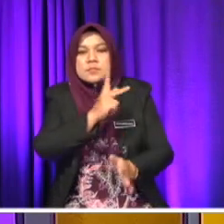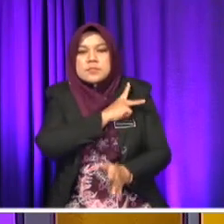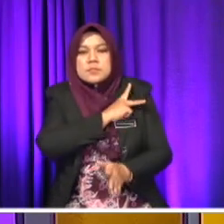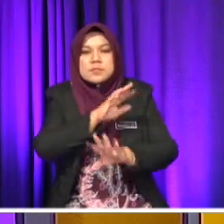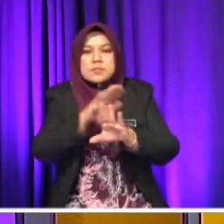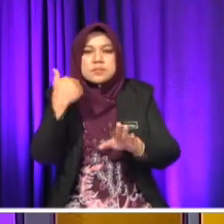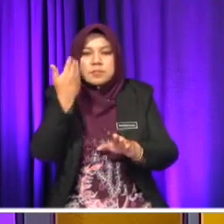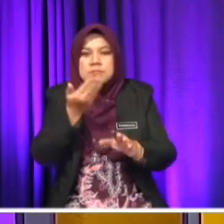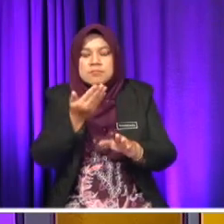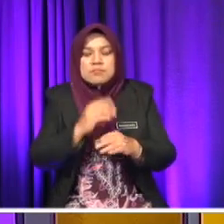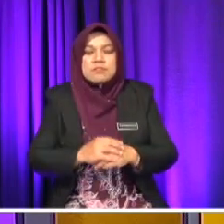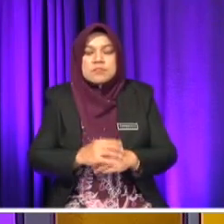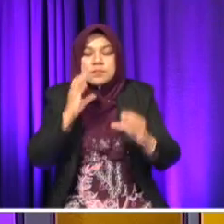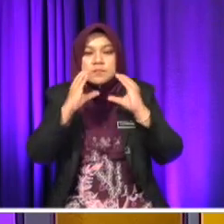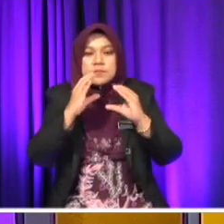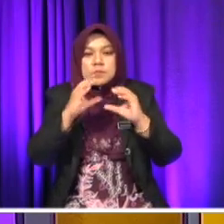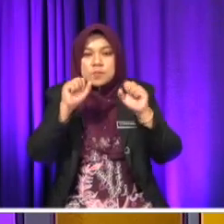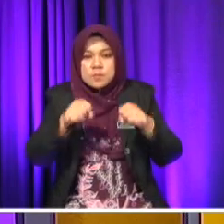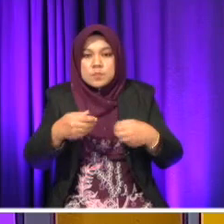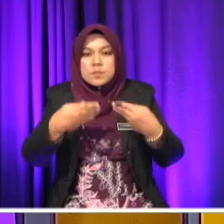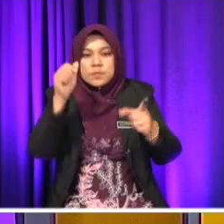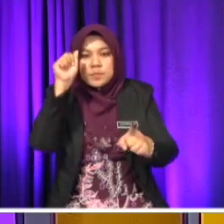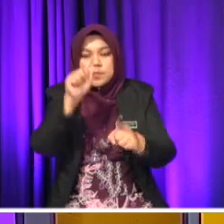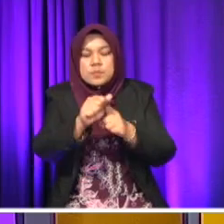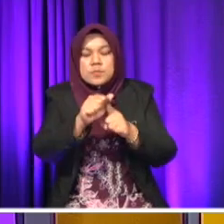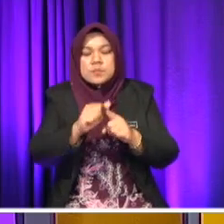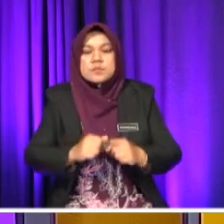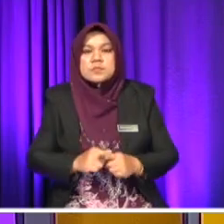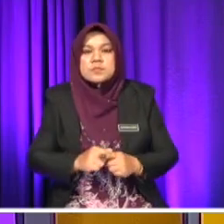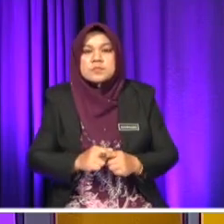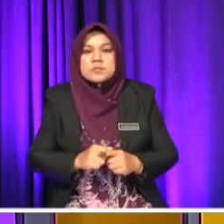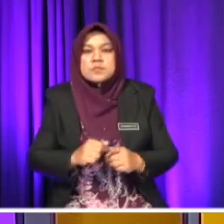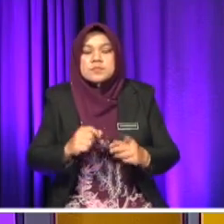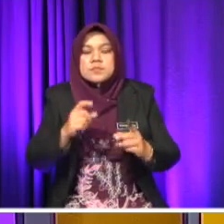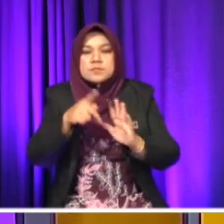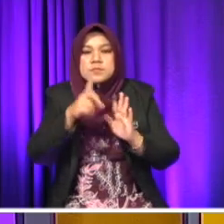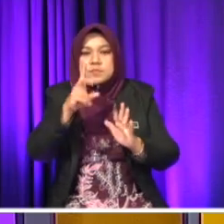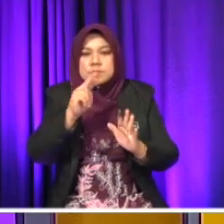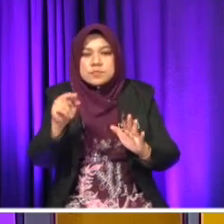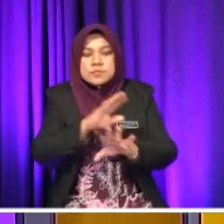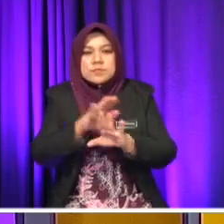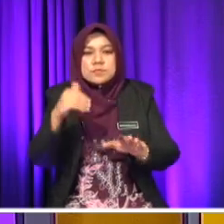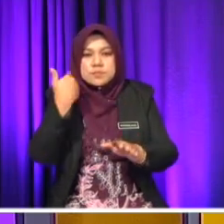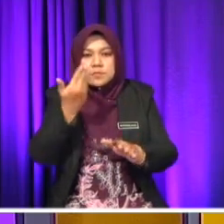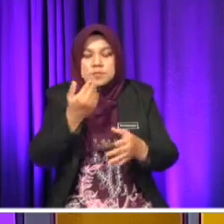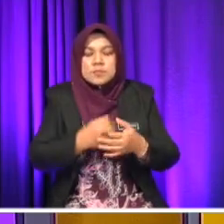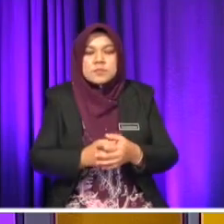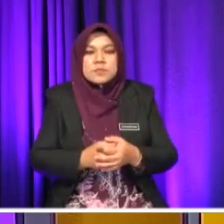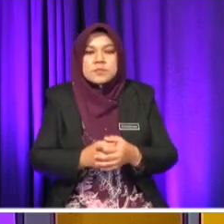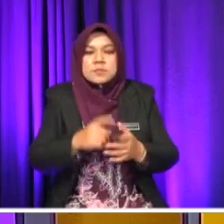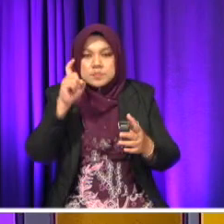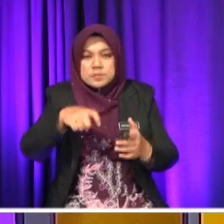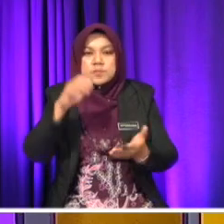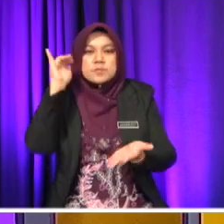tak malu bagi arahan kepada tadi kita nak buat activity persatuan Jangan malu ke depan yakin